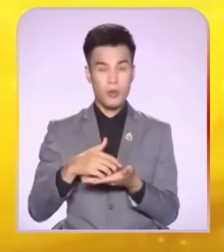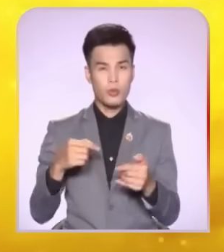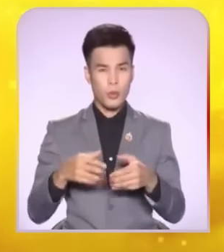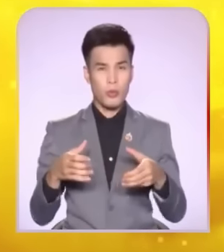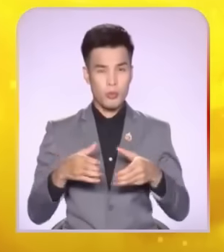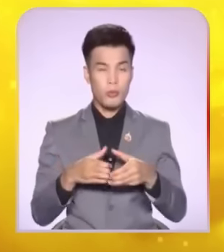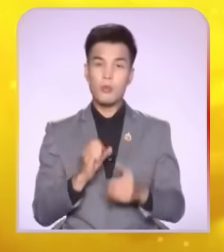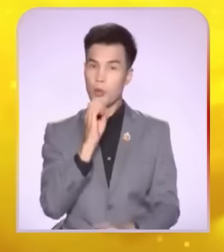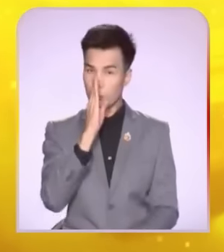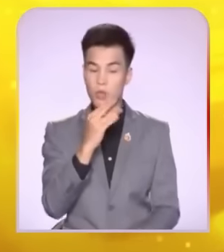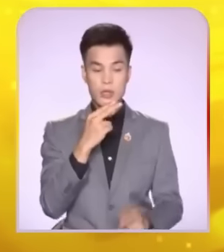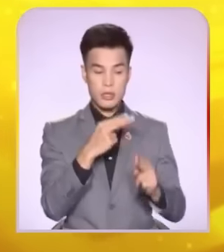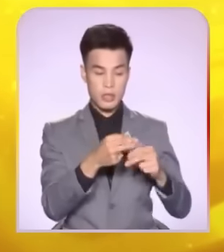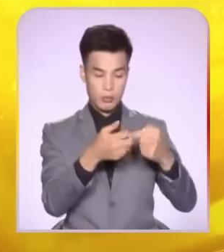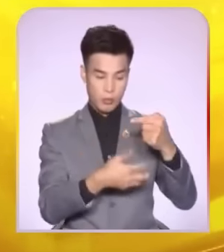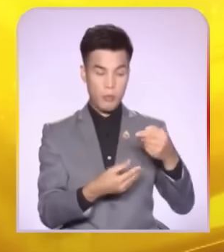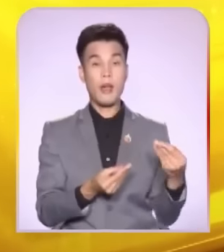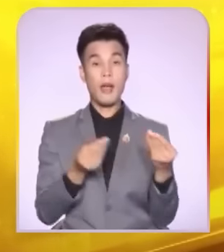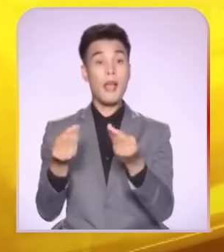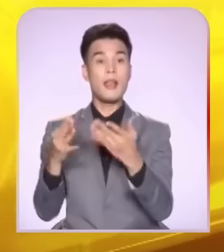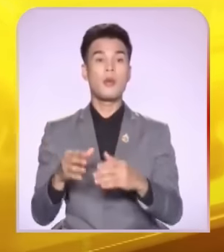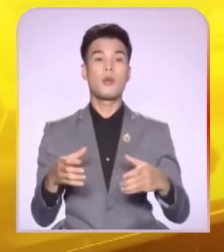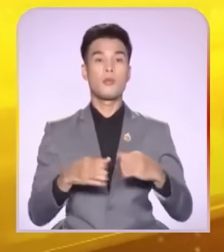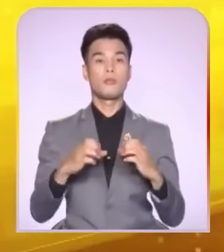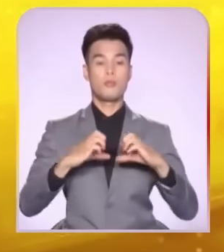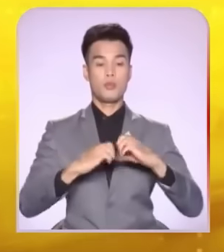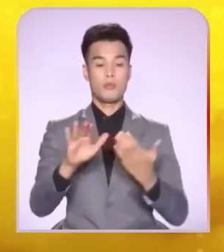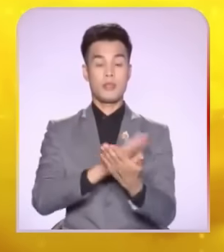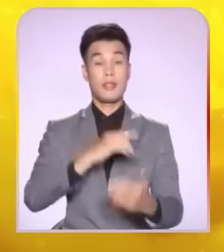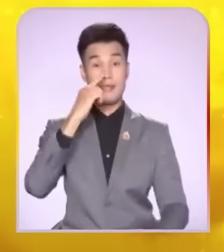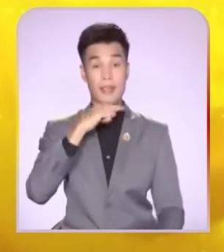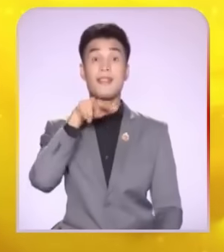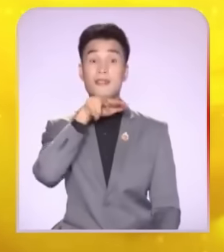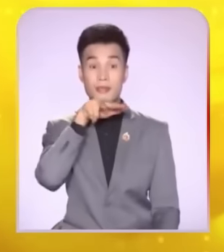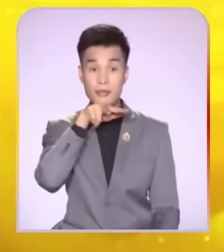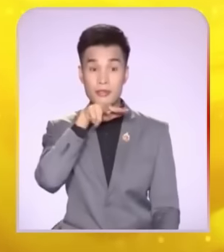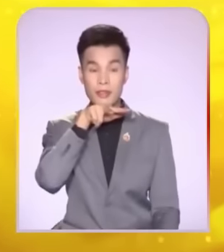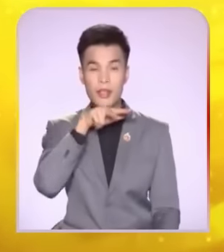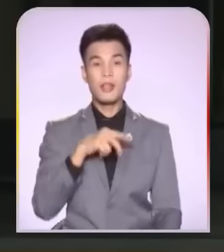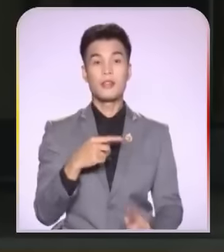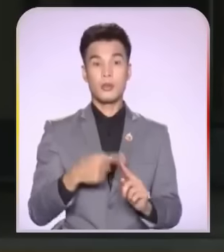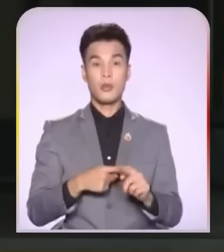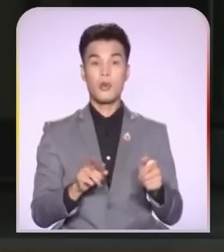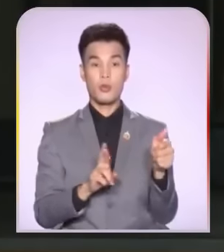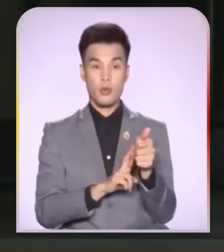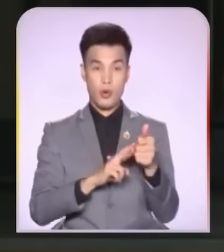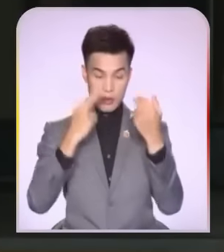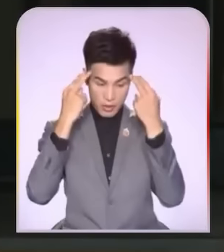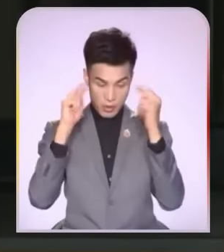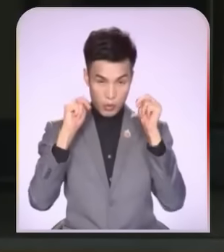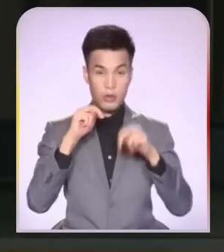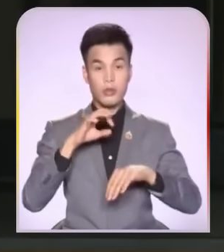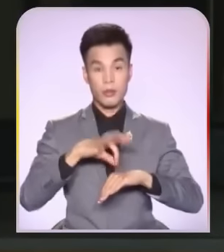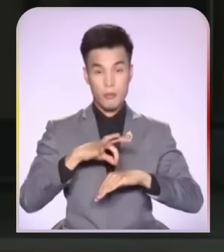รรคที่ยืนยันว่าส่งรายชื่อครม.ให้แล้วก็คือพรรคภูมิใจไทยโดยคุณอนุทินชาญวีรกูลนะครับรักษาการรองนายกรัฐมนตรี